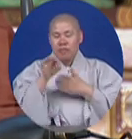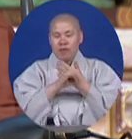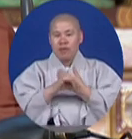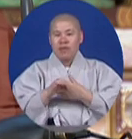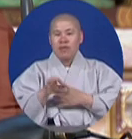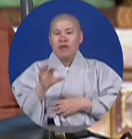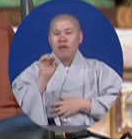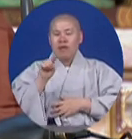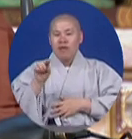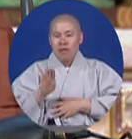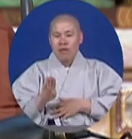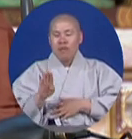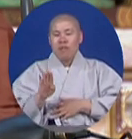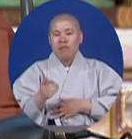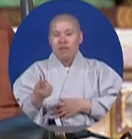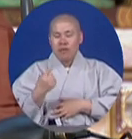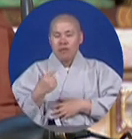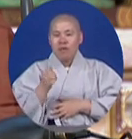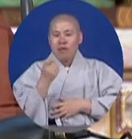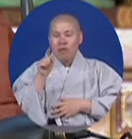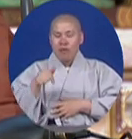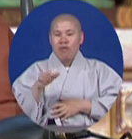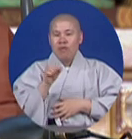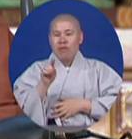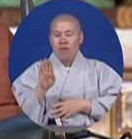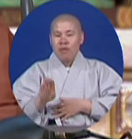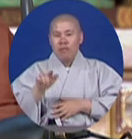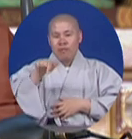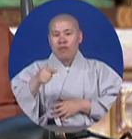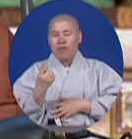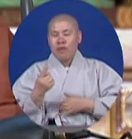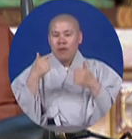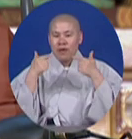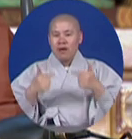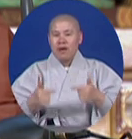업이 있으면 고가 온다. 그래서 혹업고가 늘 따라다녀요.